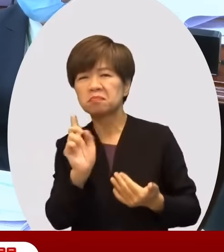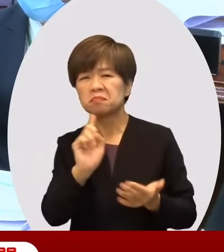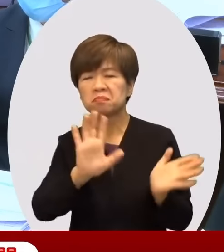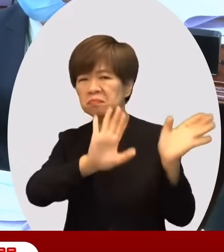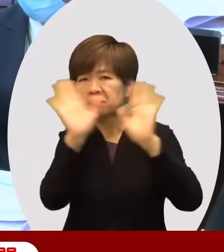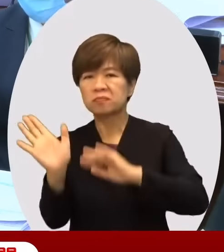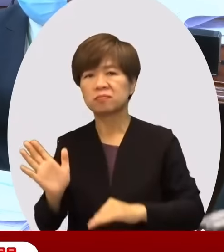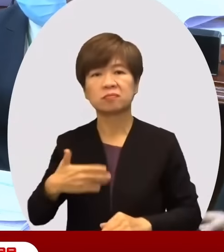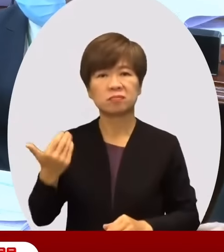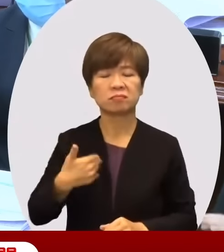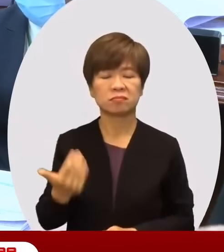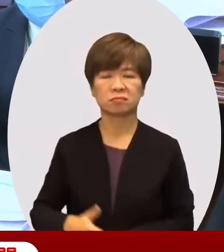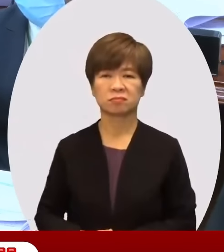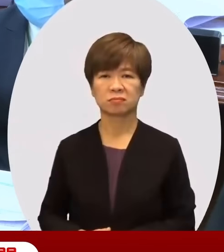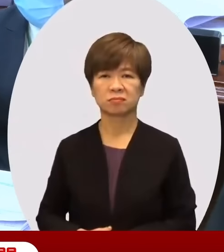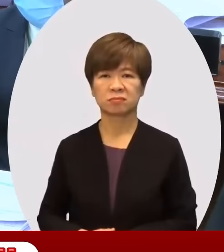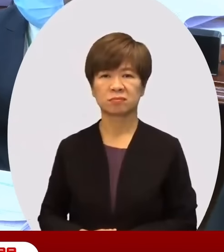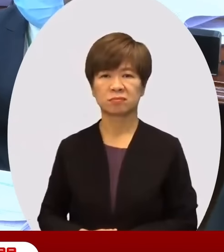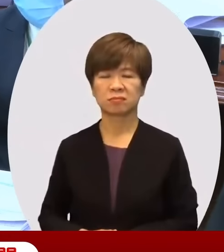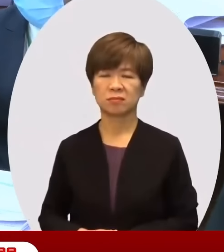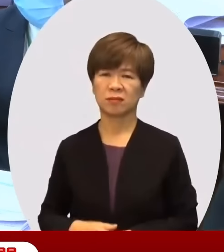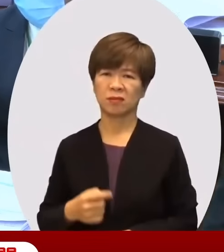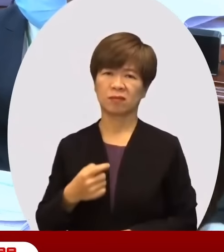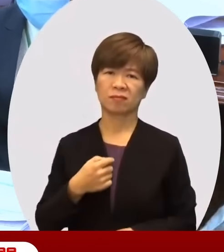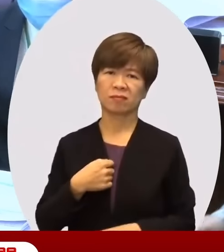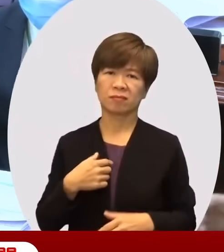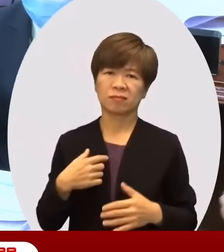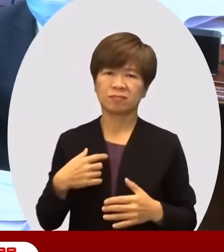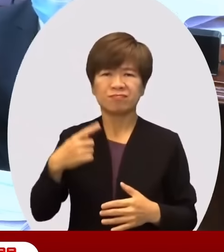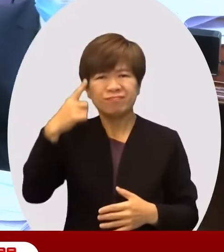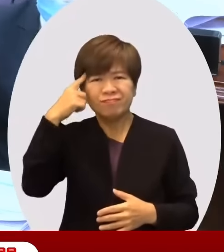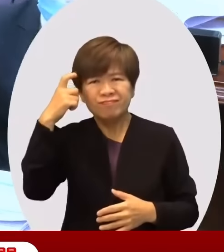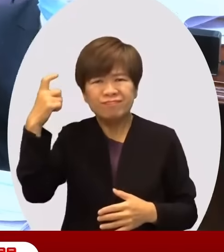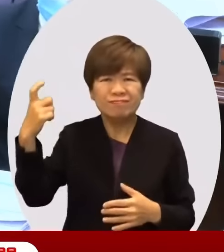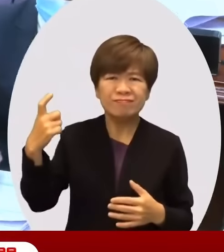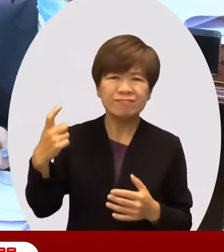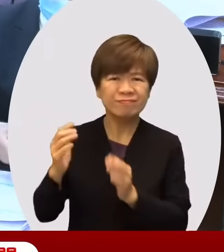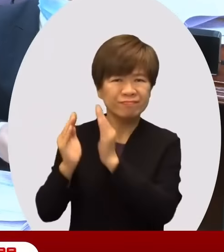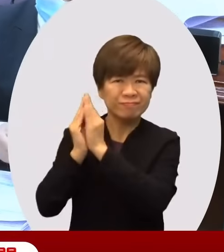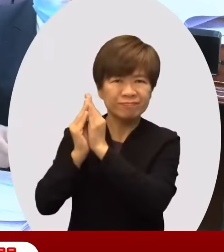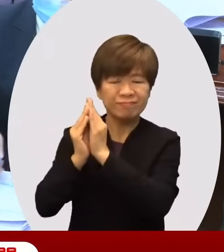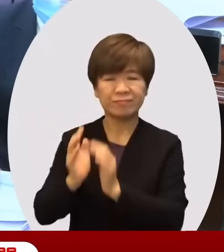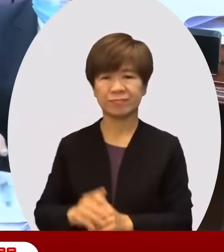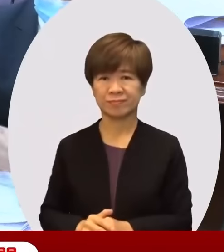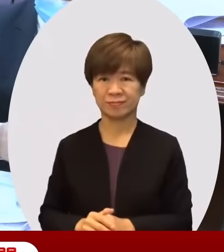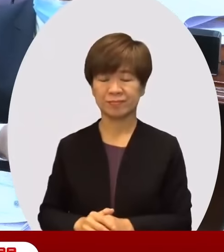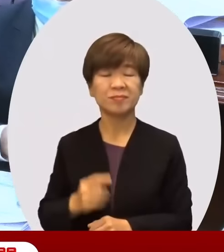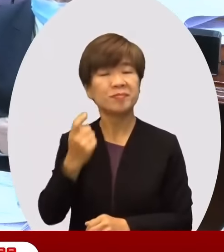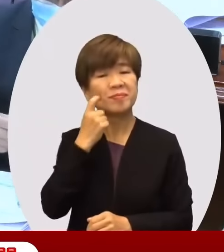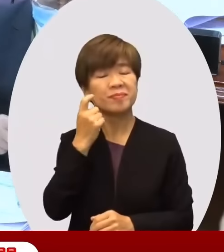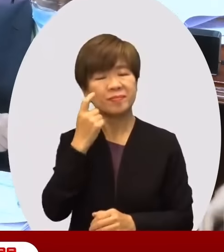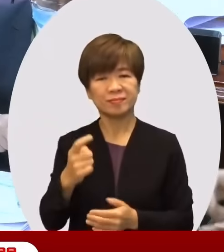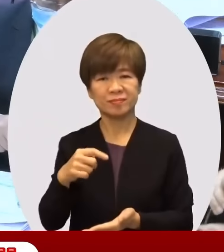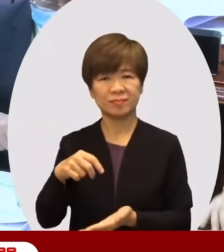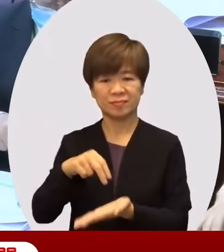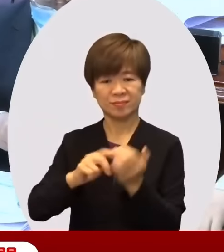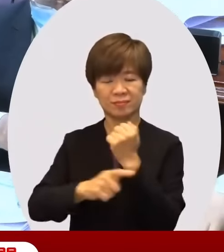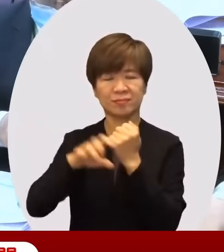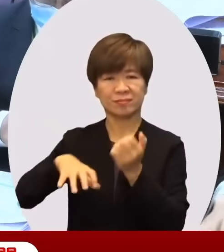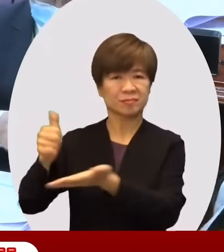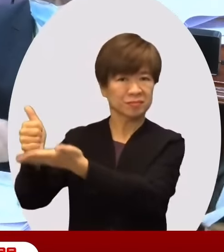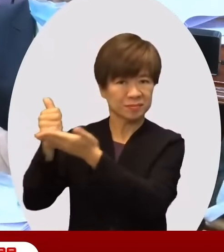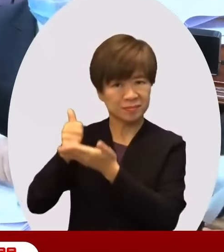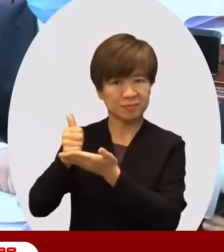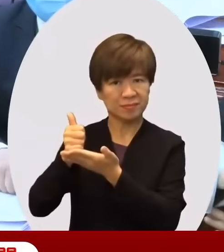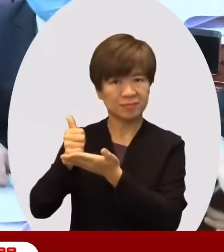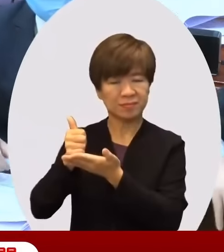要进行非常抽象、虚无缥缈的幻想哦。譬如说，立法院邀他来的时候，我们